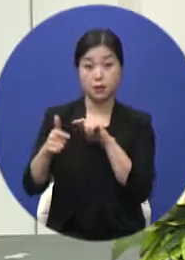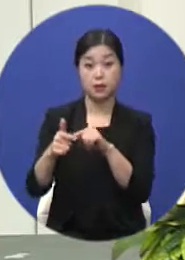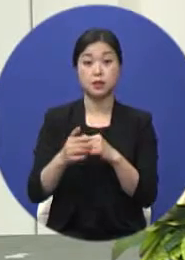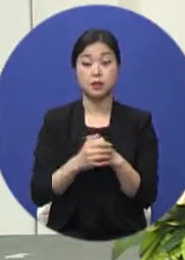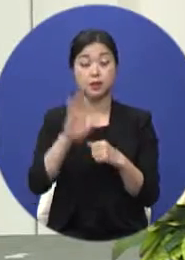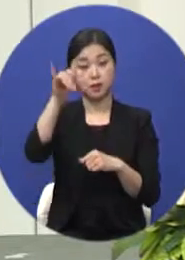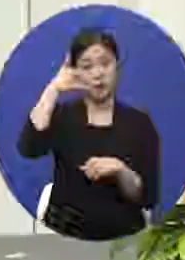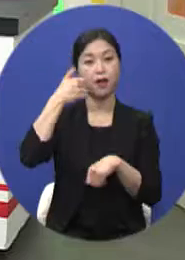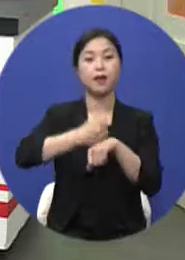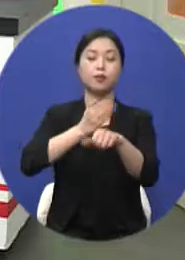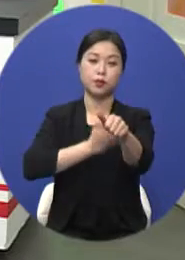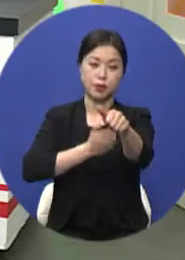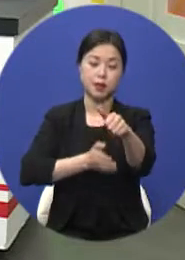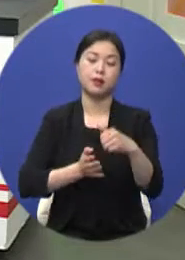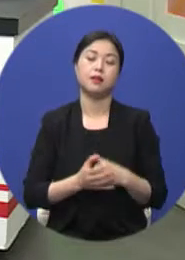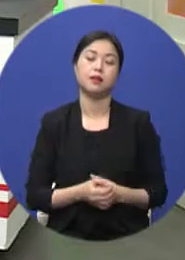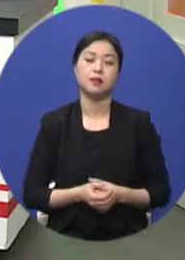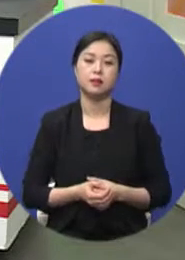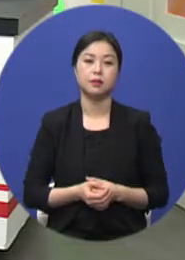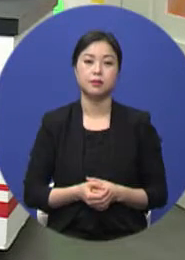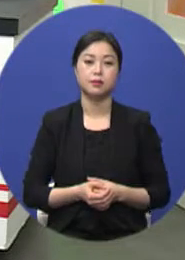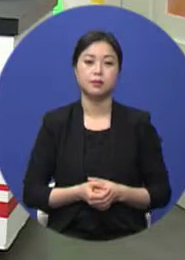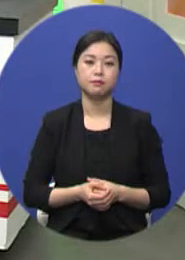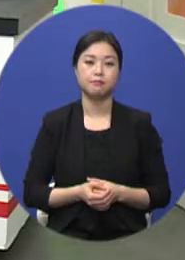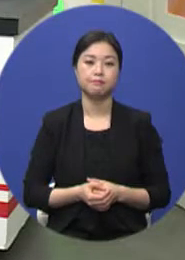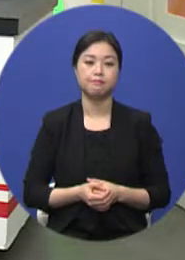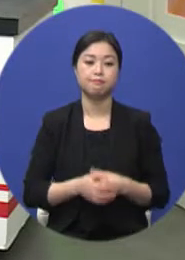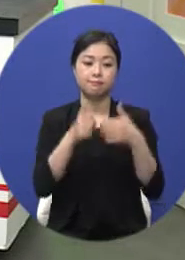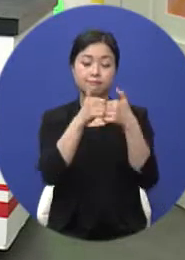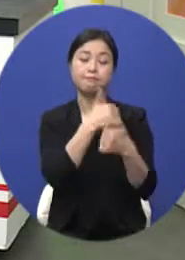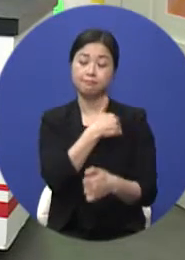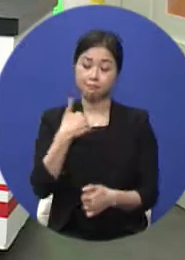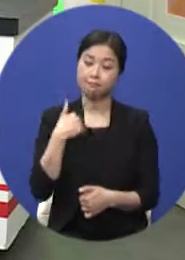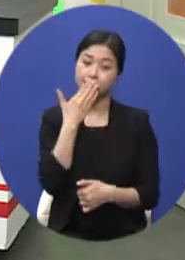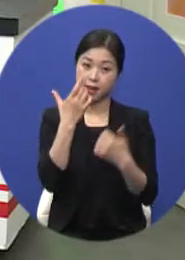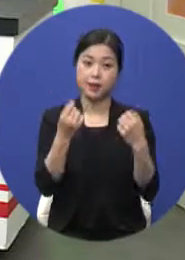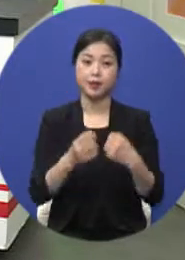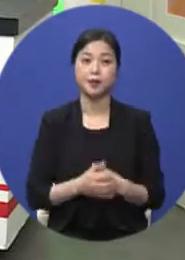전화 주십시오. 충분히 상담을 해드리도록 하겠습니다.